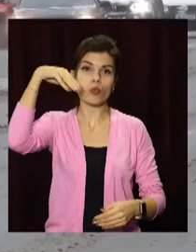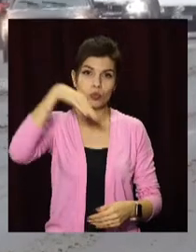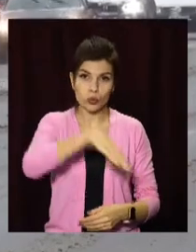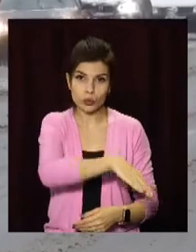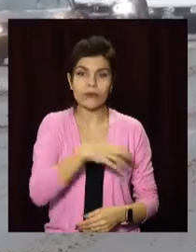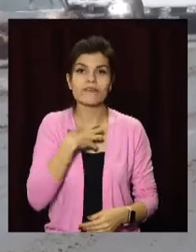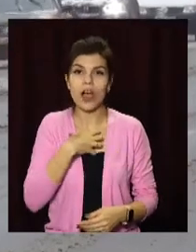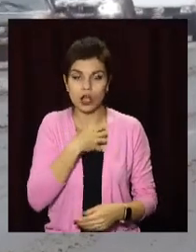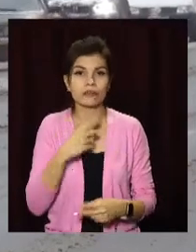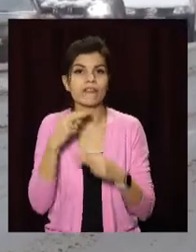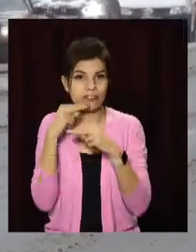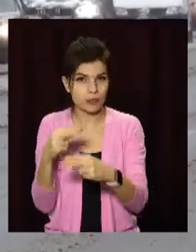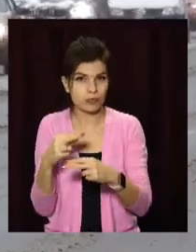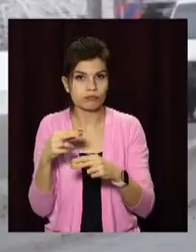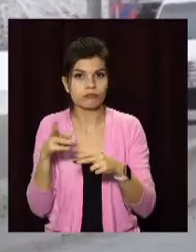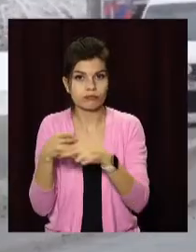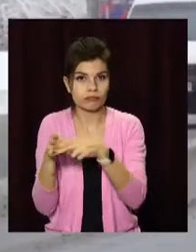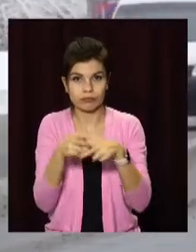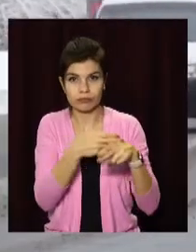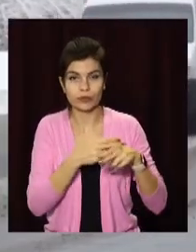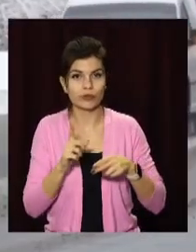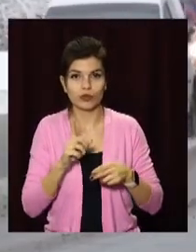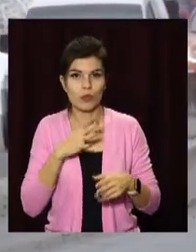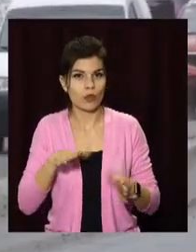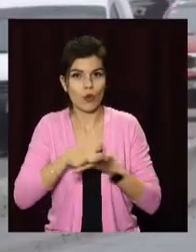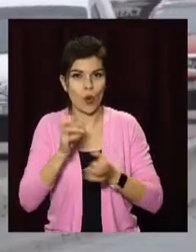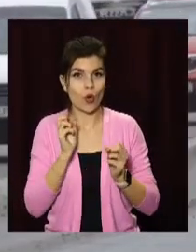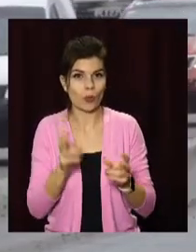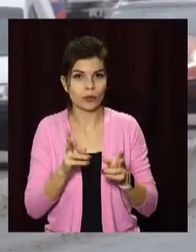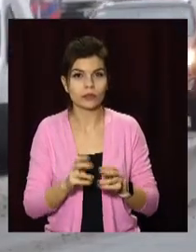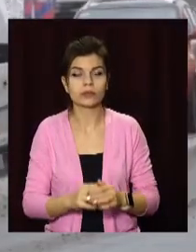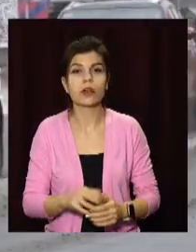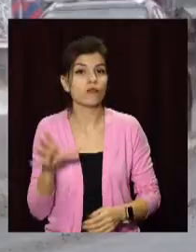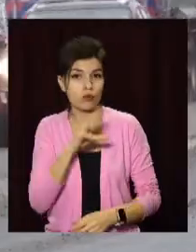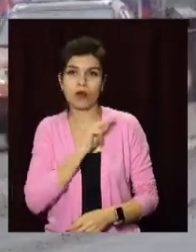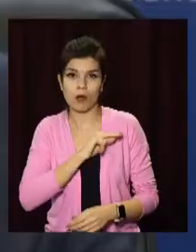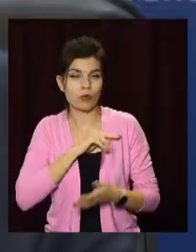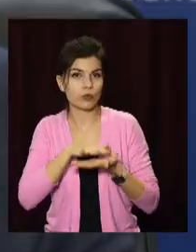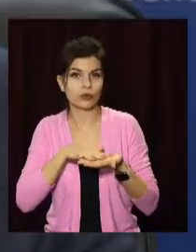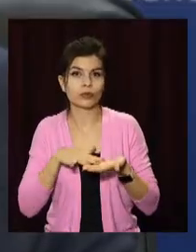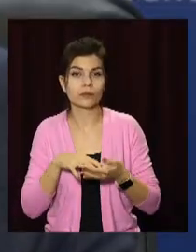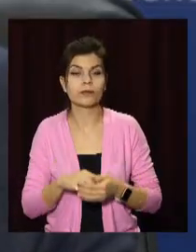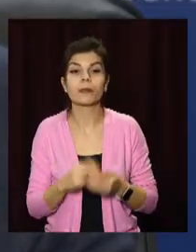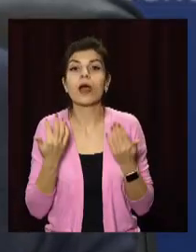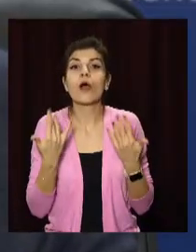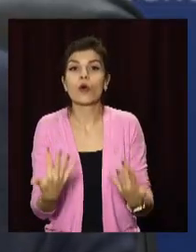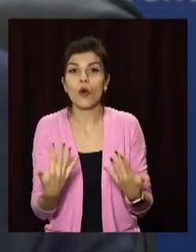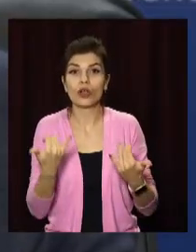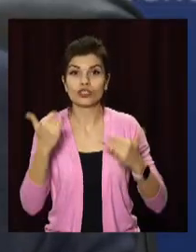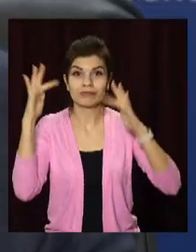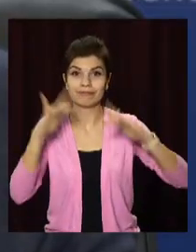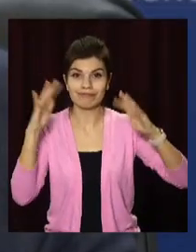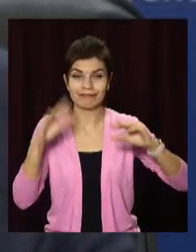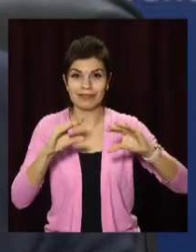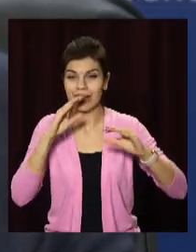на дорогах. Громадський транспорт, кажуть у міськраді, працює без перебоїв. Количество осадков на території